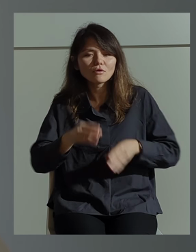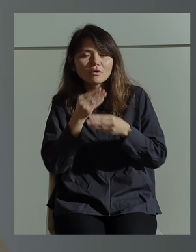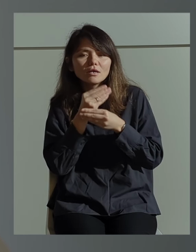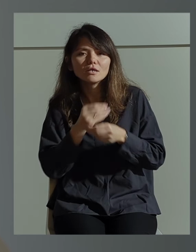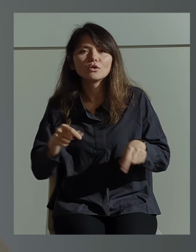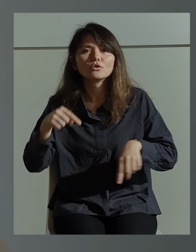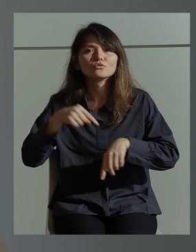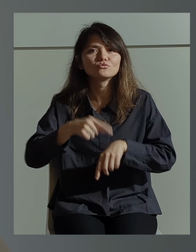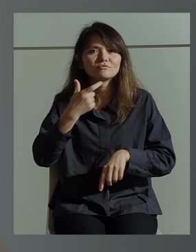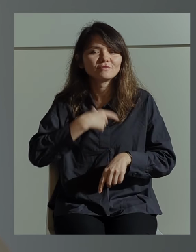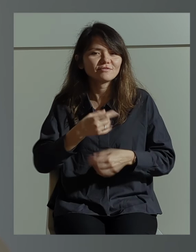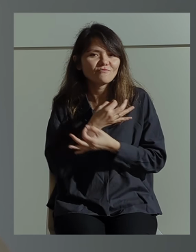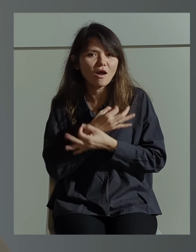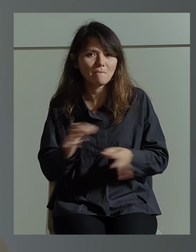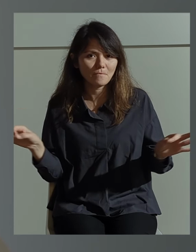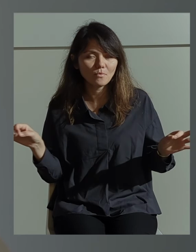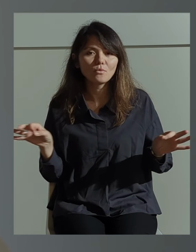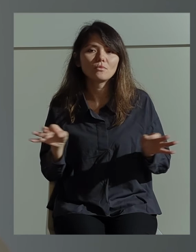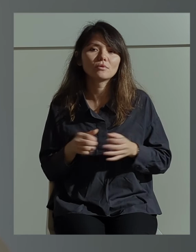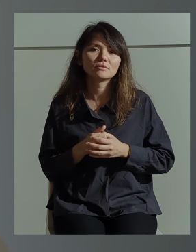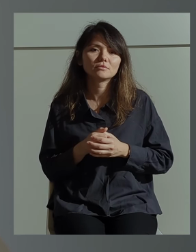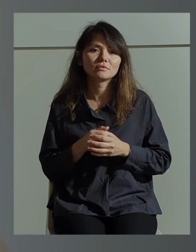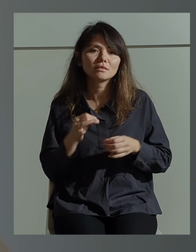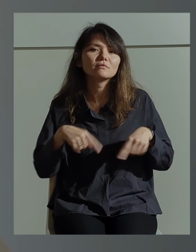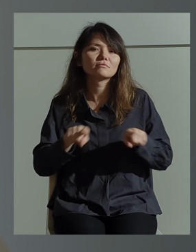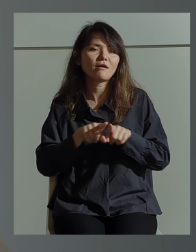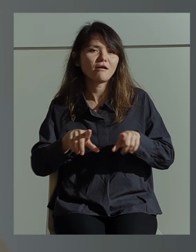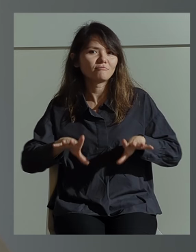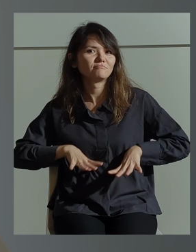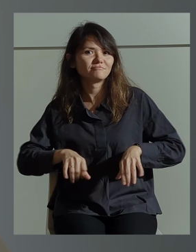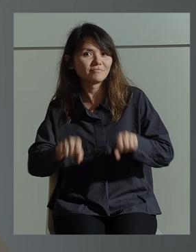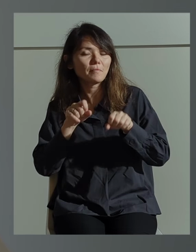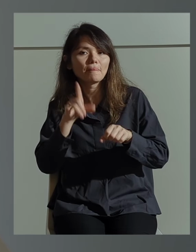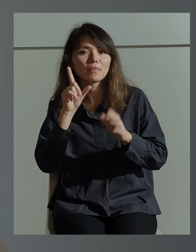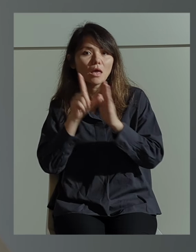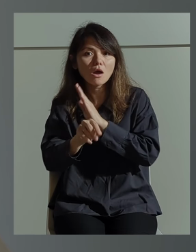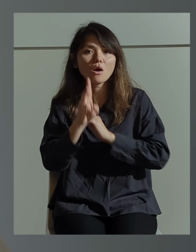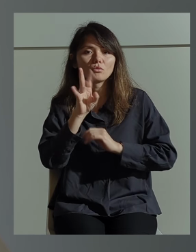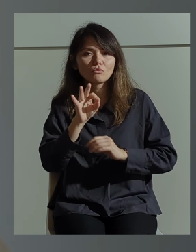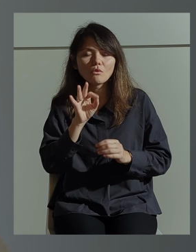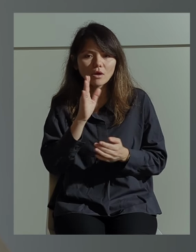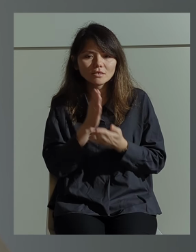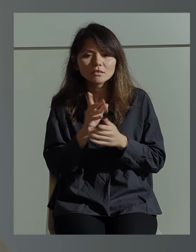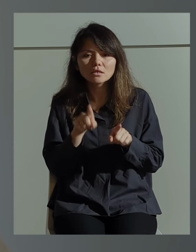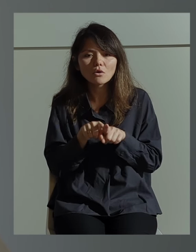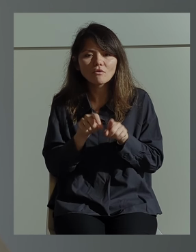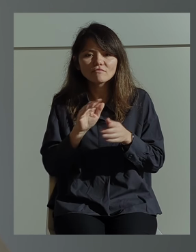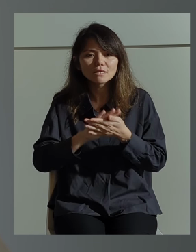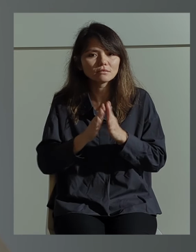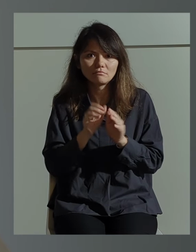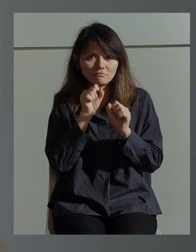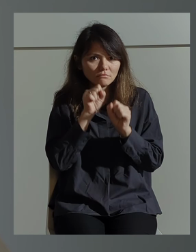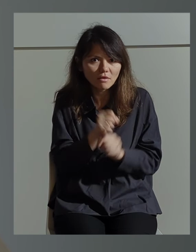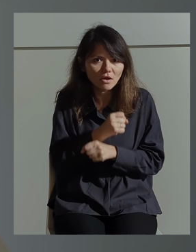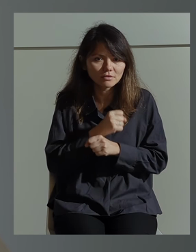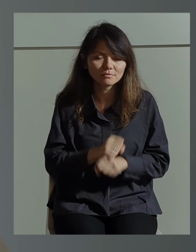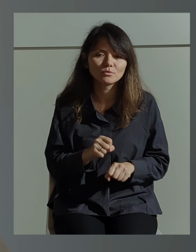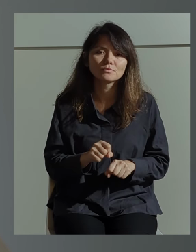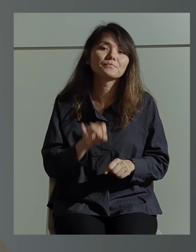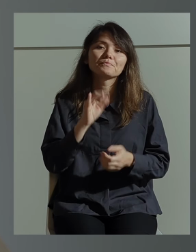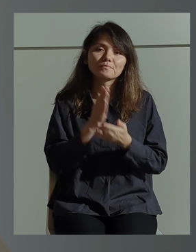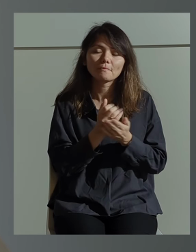абсолютно свободен и так лететь Да но вот есть невозможность такого состояния Вот и есть